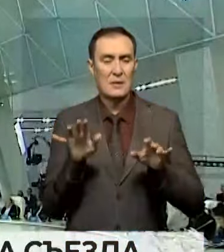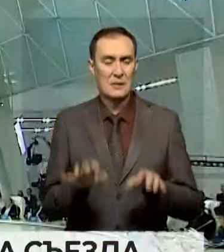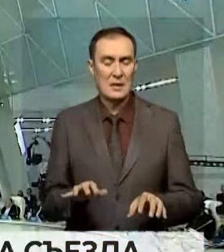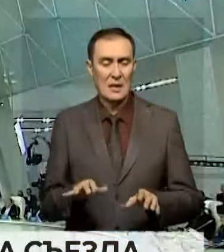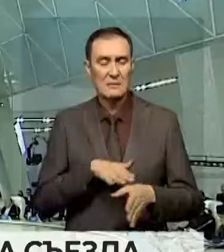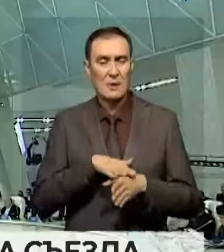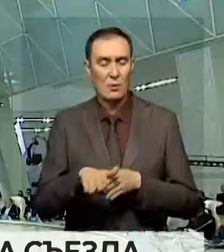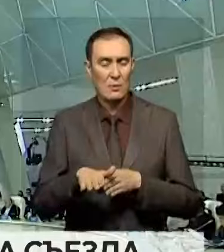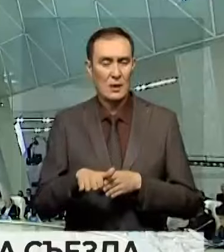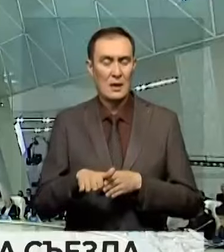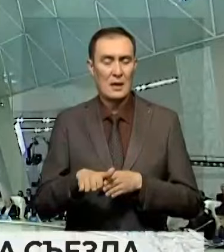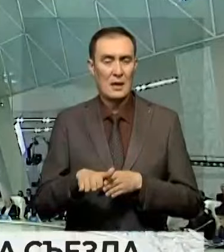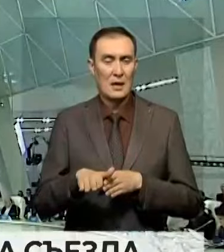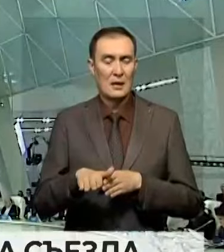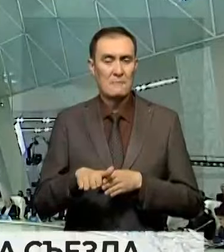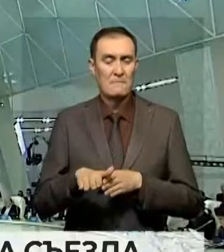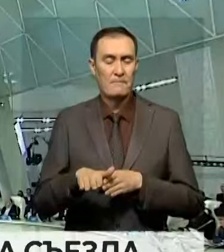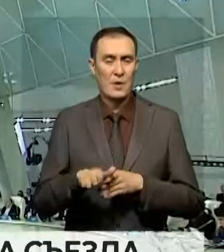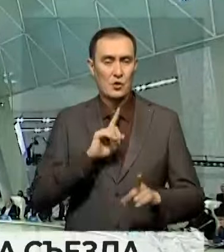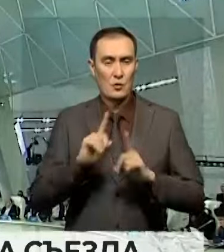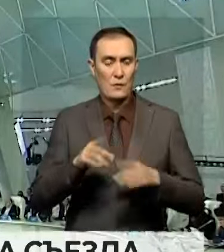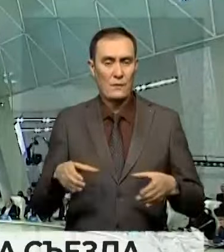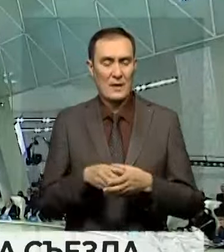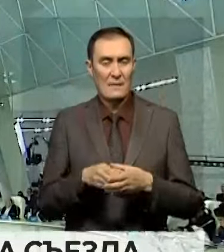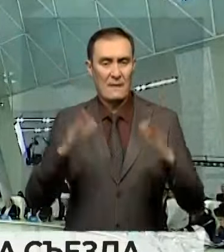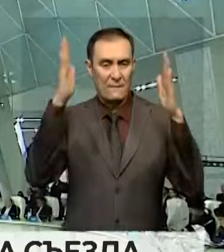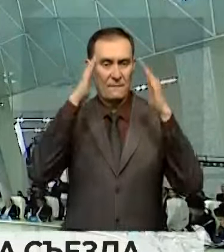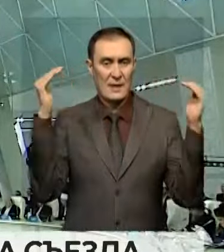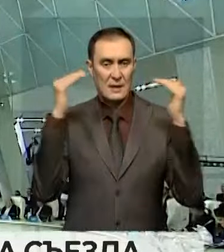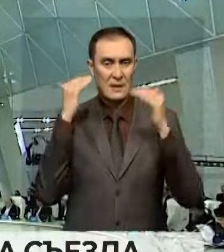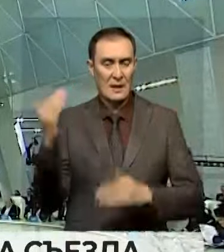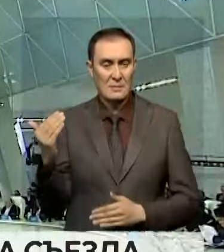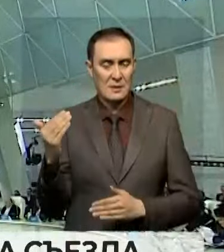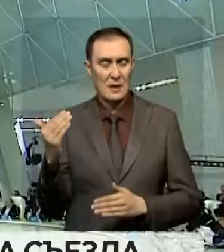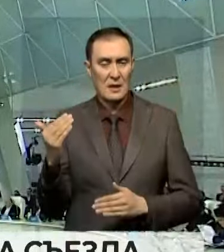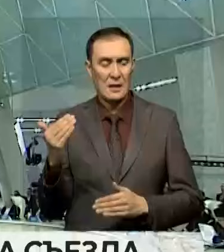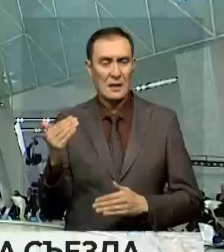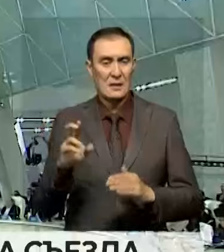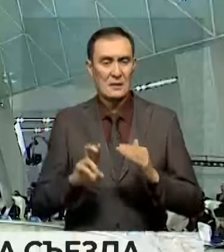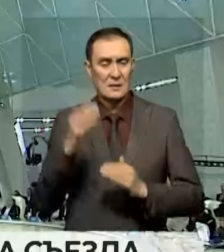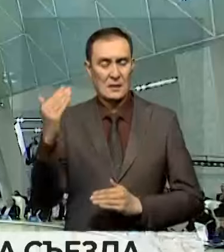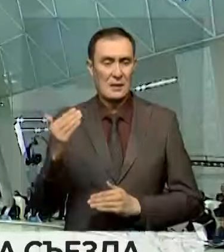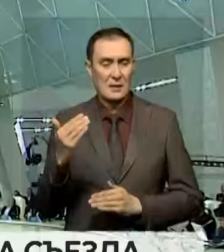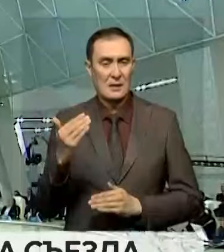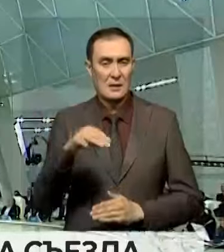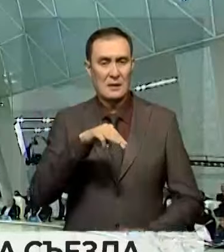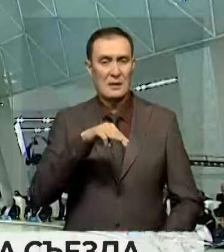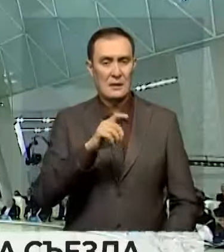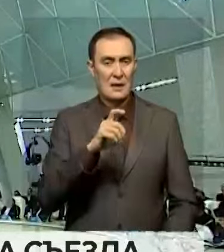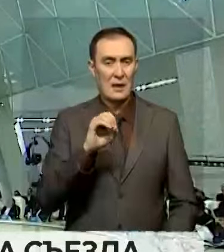председателя исполнительного совета вьетнамской буддистской сангхи Тхи Дык